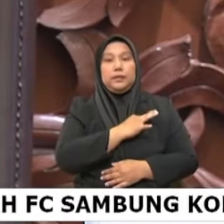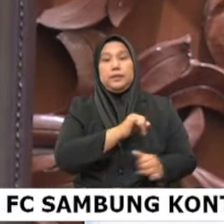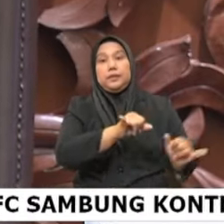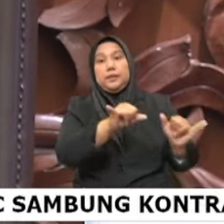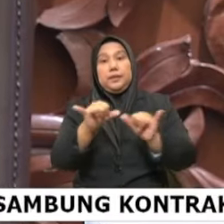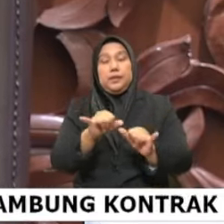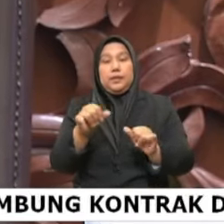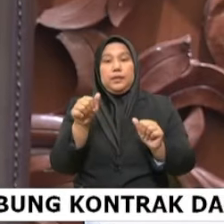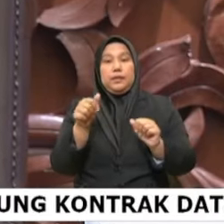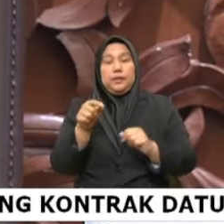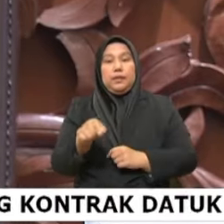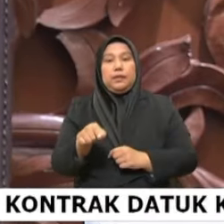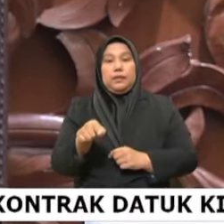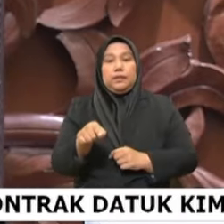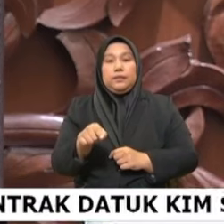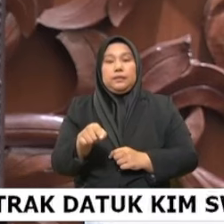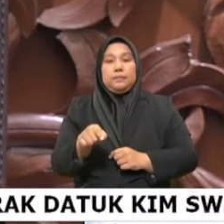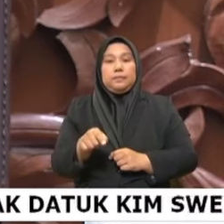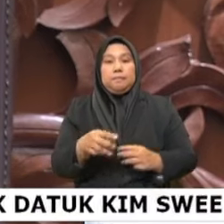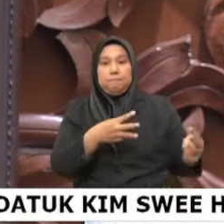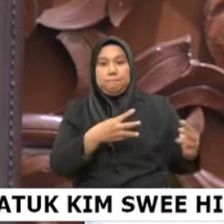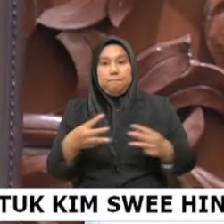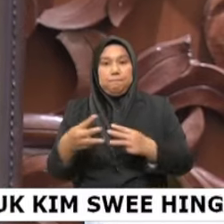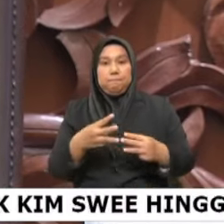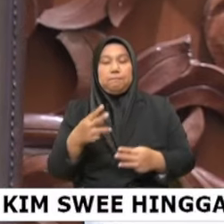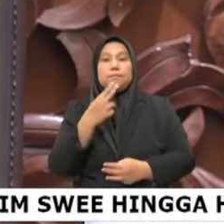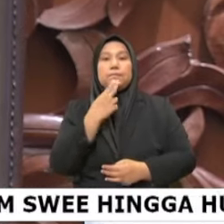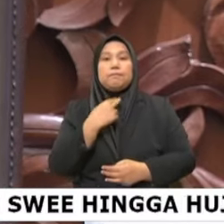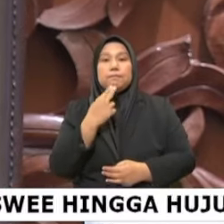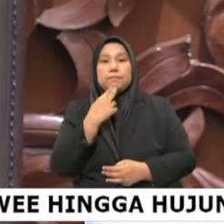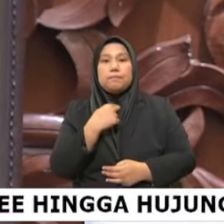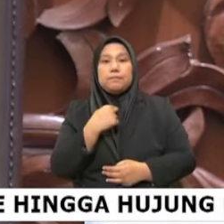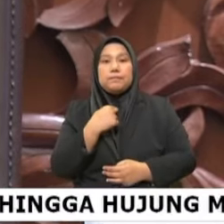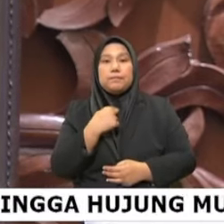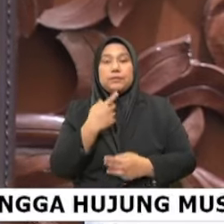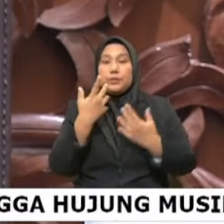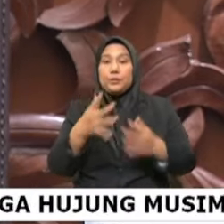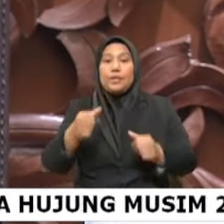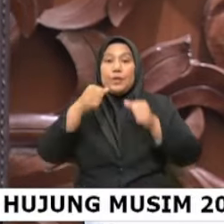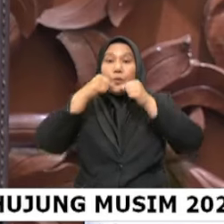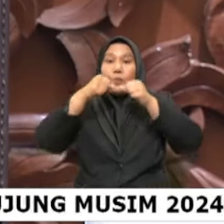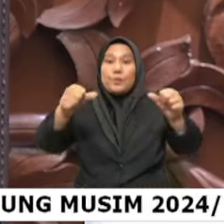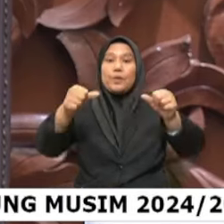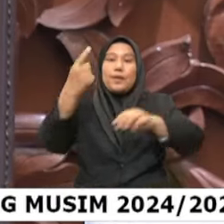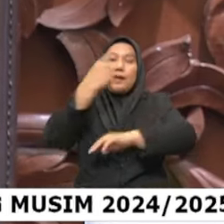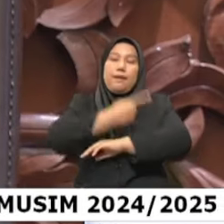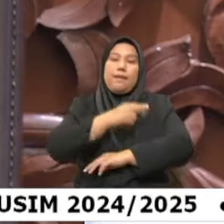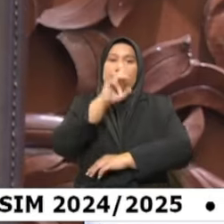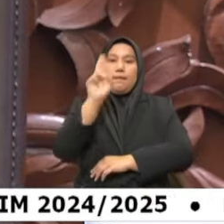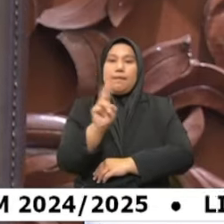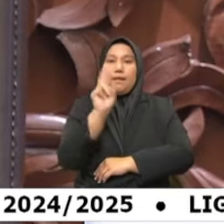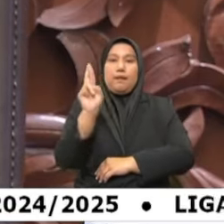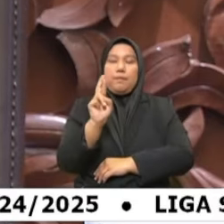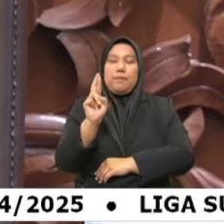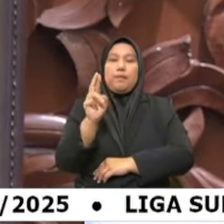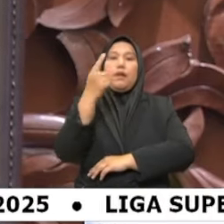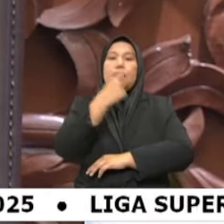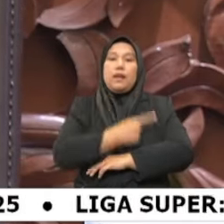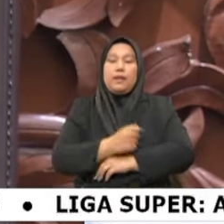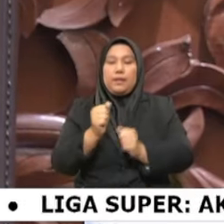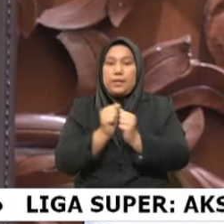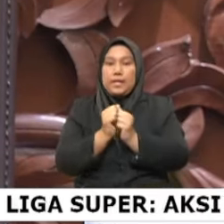Sugar, saya juga telah mengumumkan hari Rabu sebagai hari tanpa